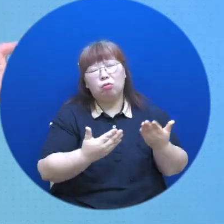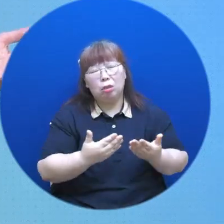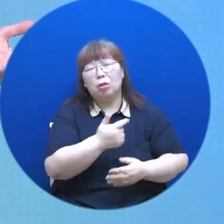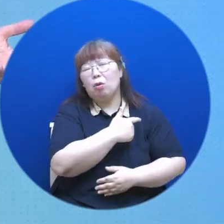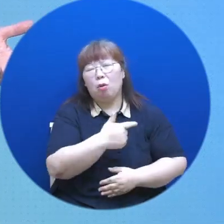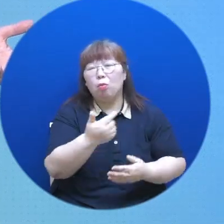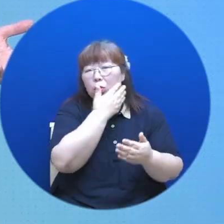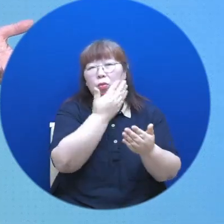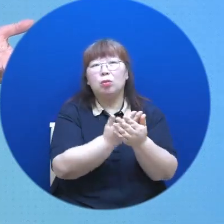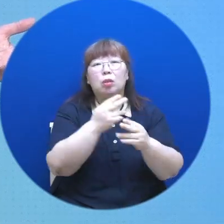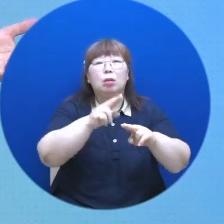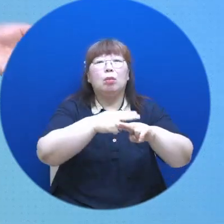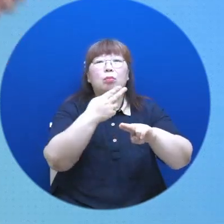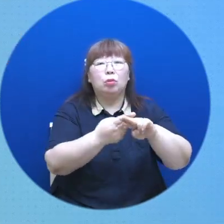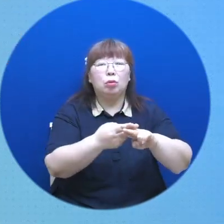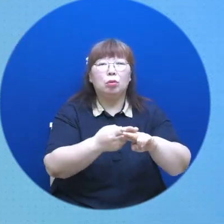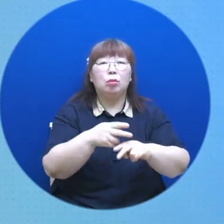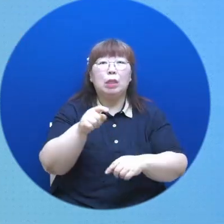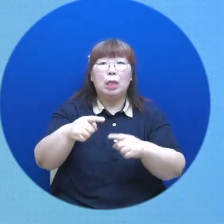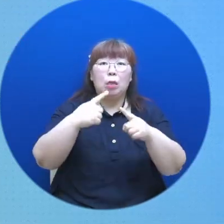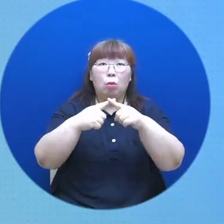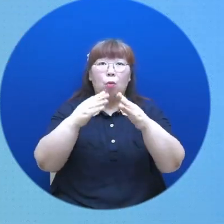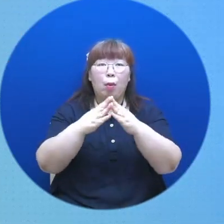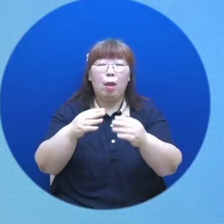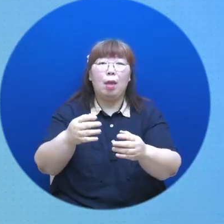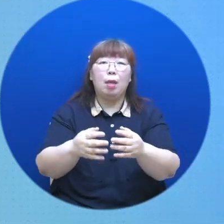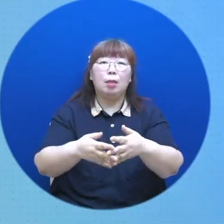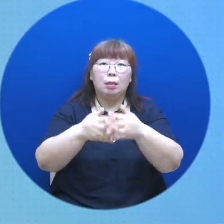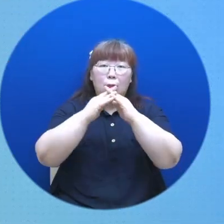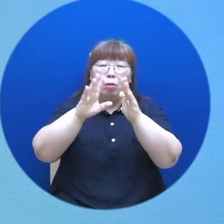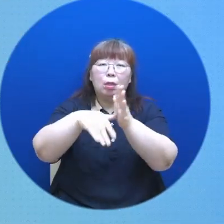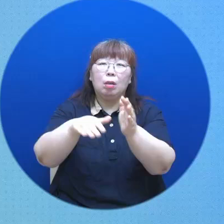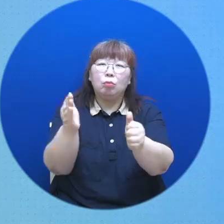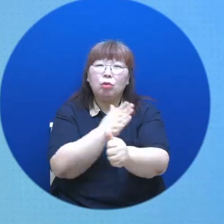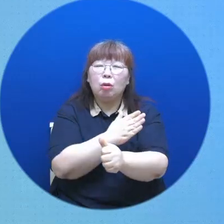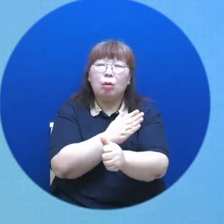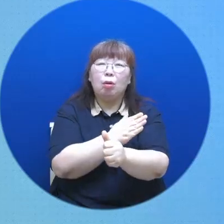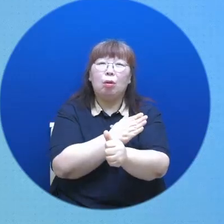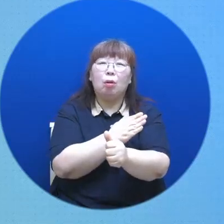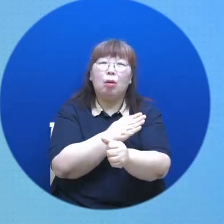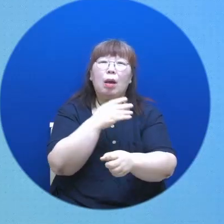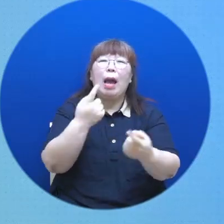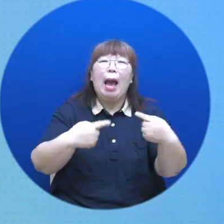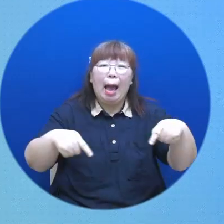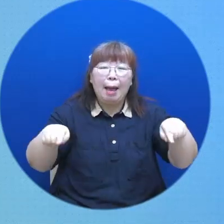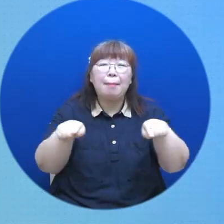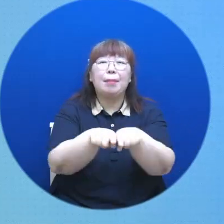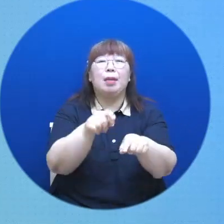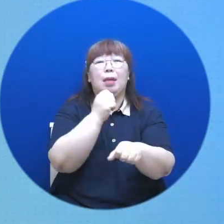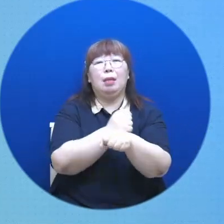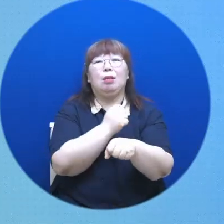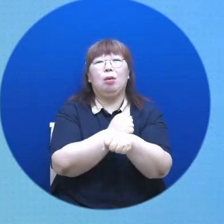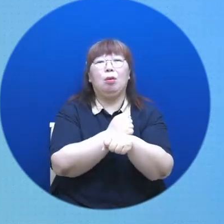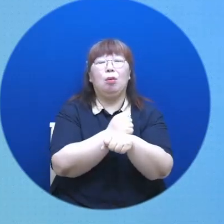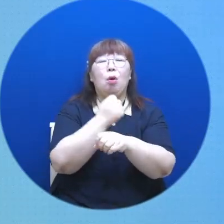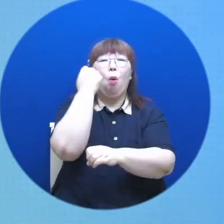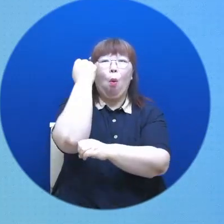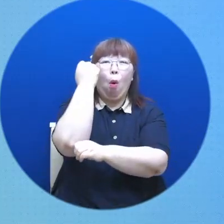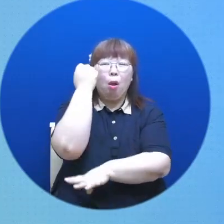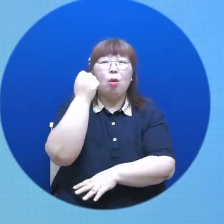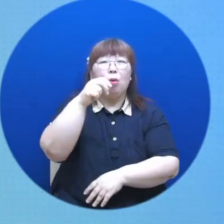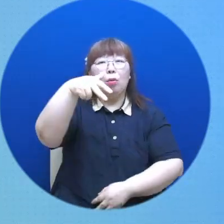선물이죠. 이 교회가 개척될 때부터 그때 함께 하셨던 우리 원로